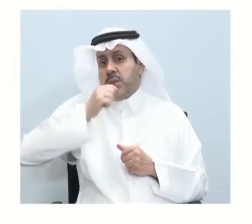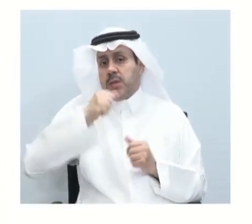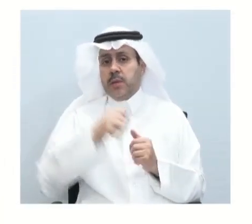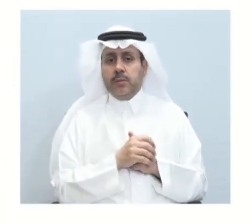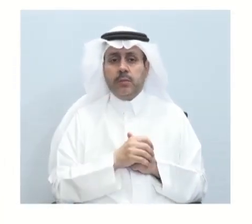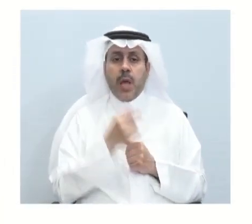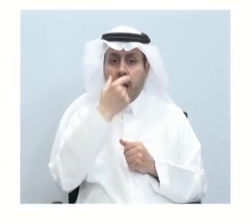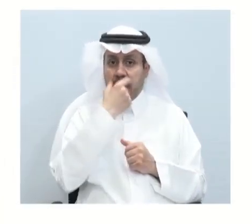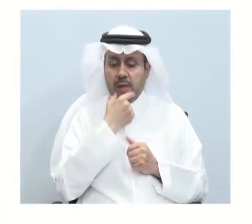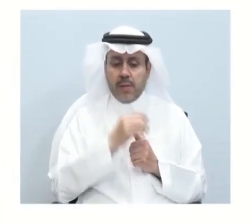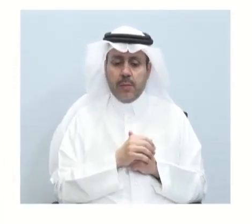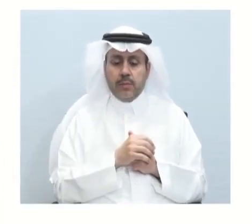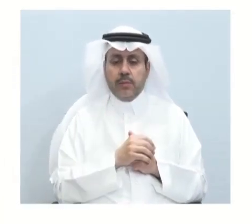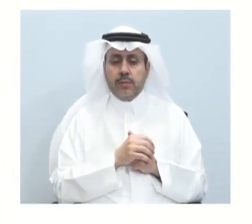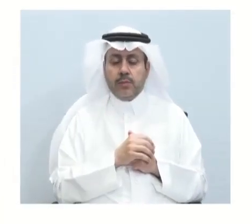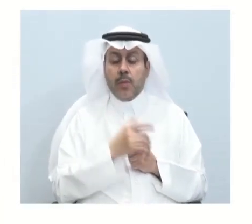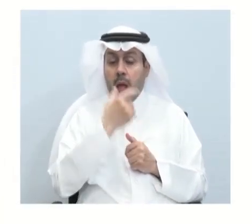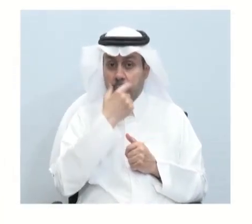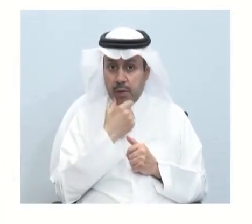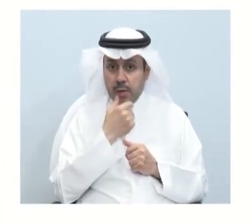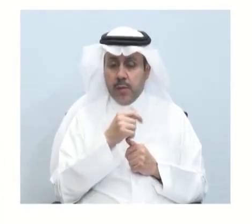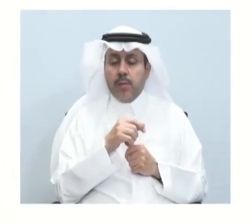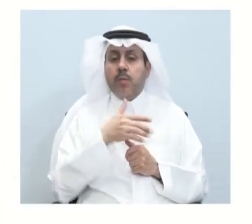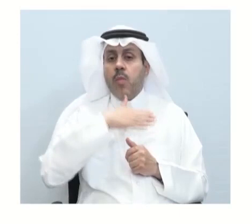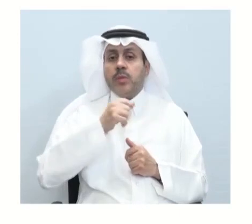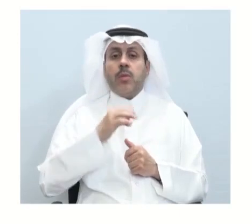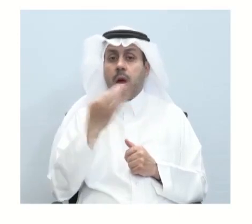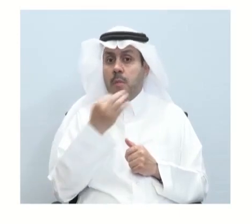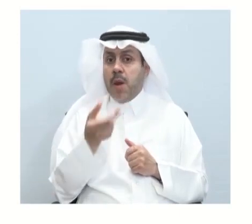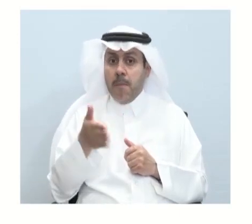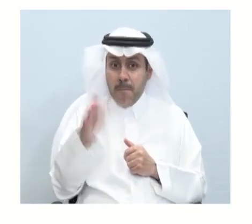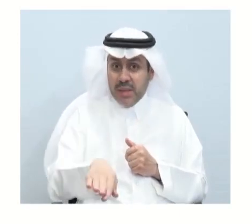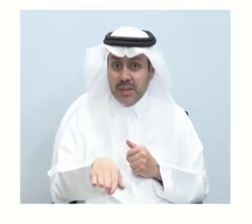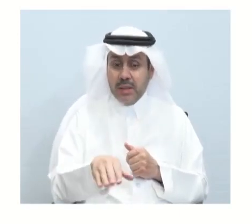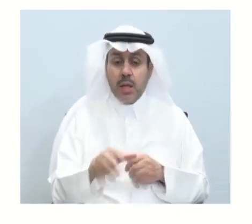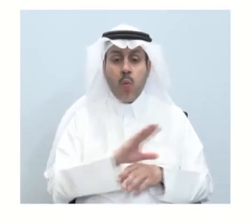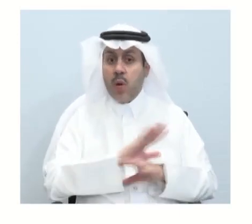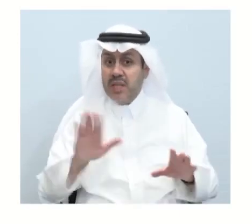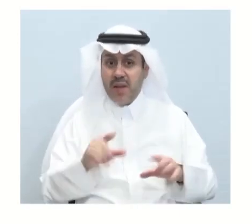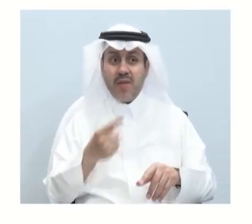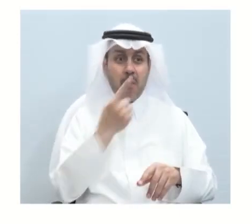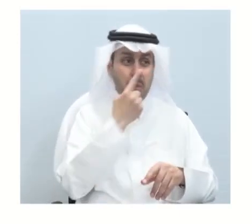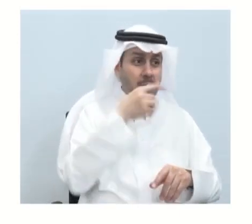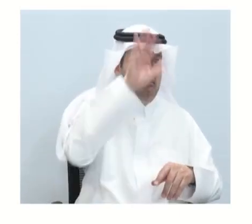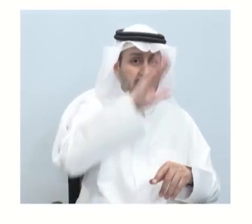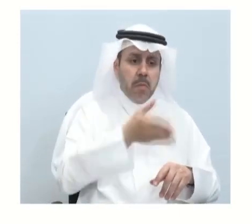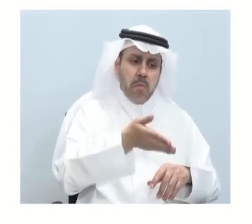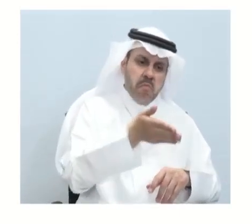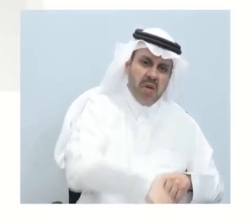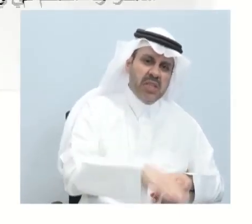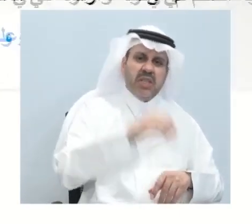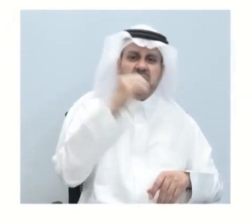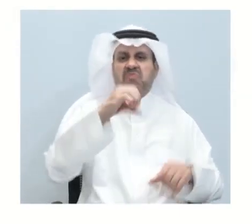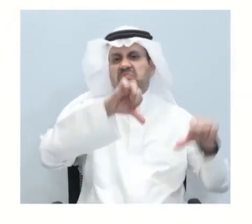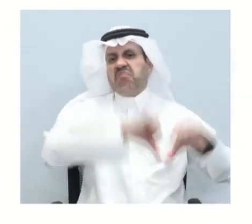وهذا حديث مخيف من مات وليس في عنقه بيعه مات ميته جاهليه نسال الله